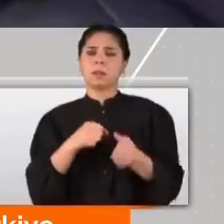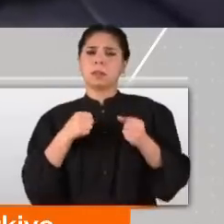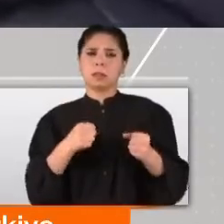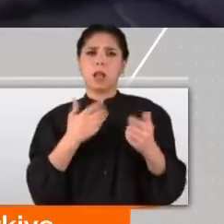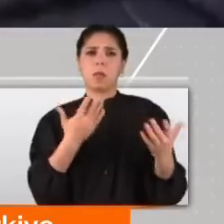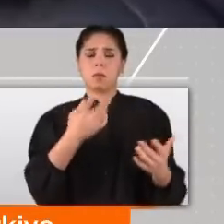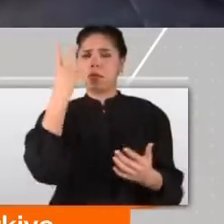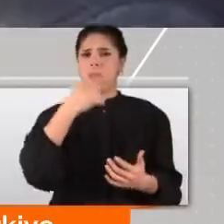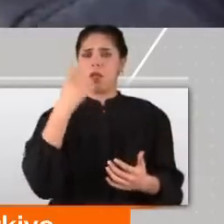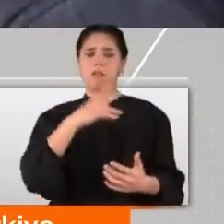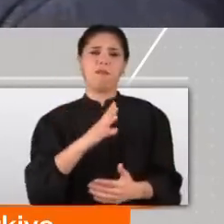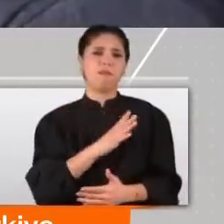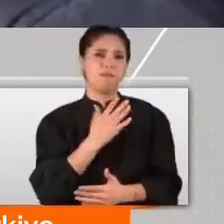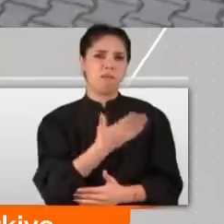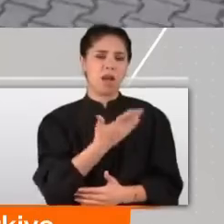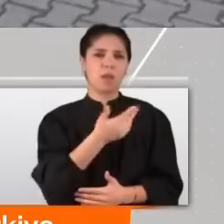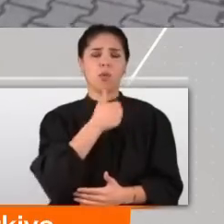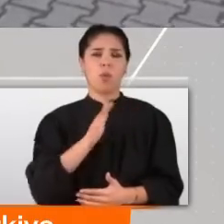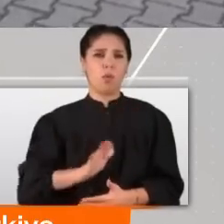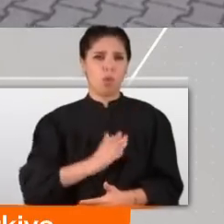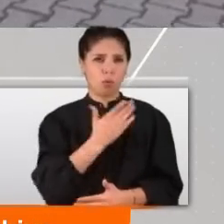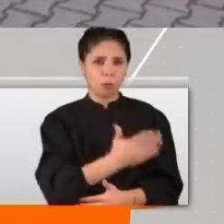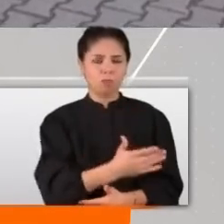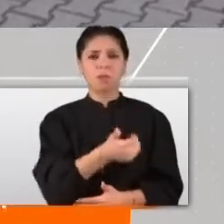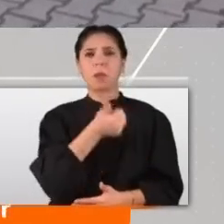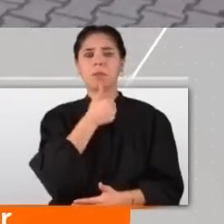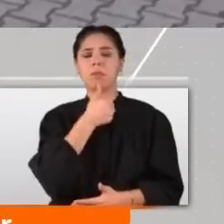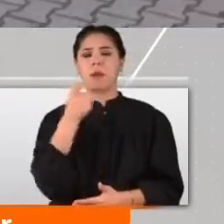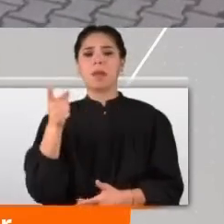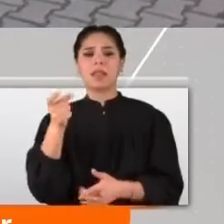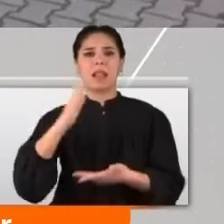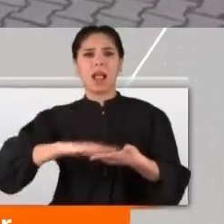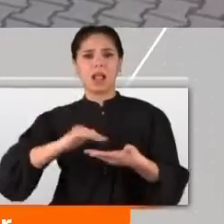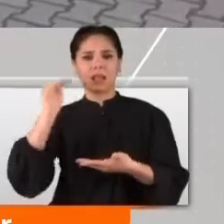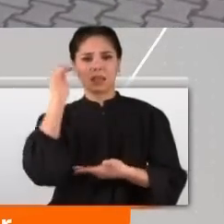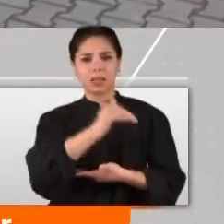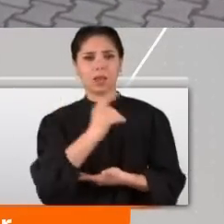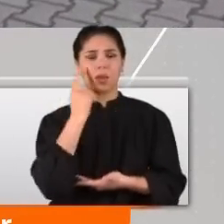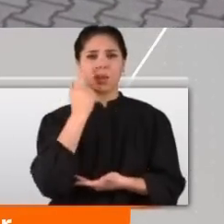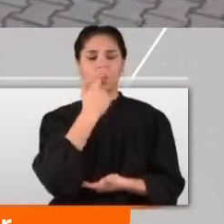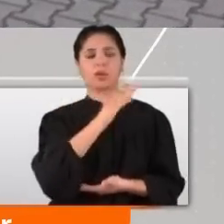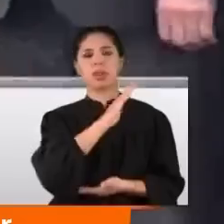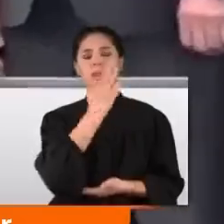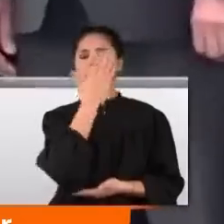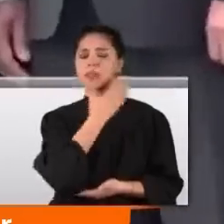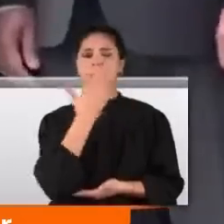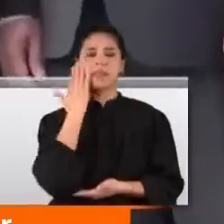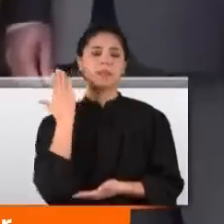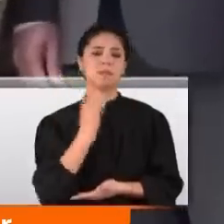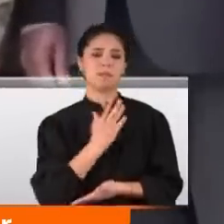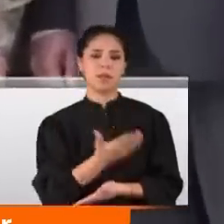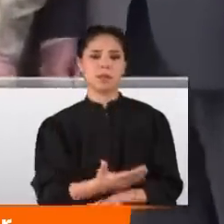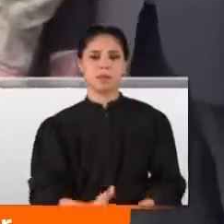ama gözyaşlarını durduramıyordu. İmdadına babasının silah arkadaşı yetişti, gözyaşlarını eliyle sildi.